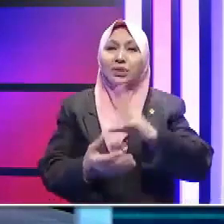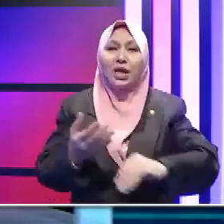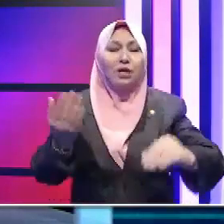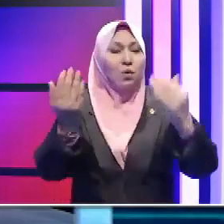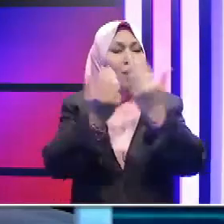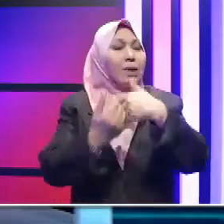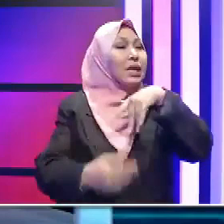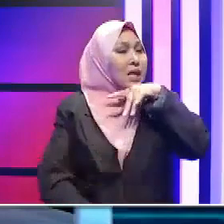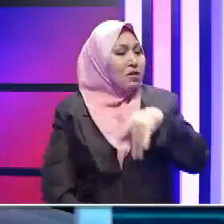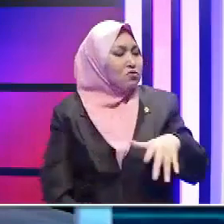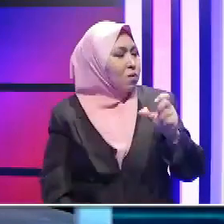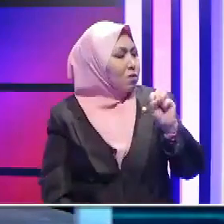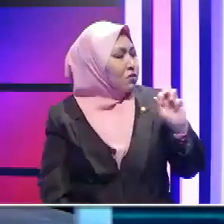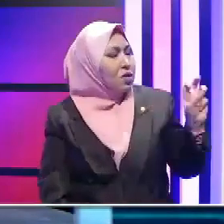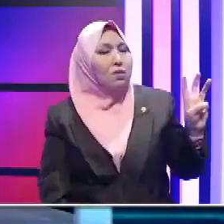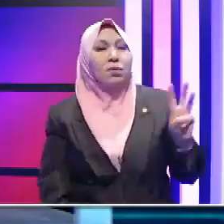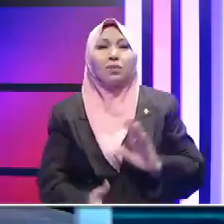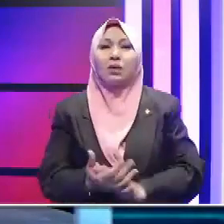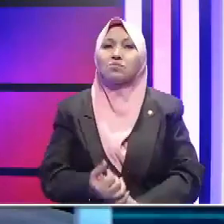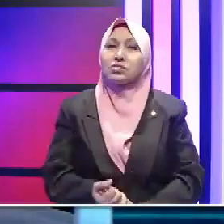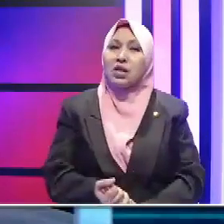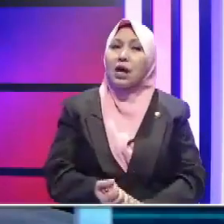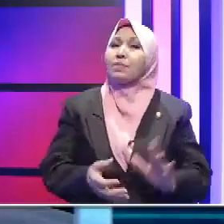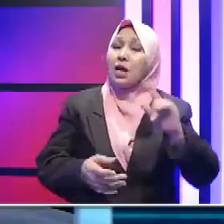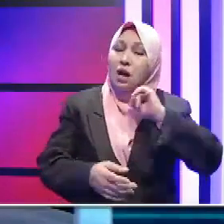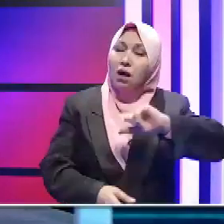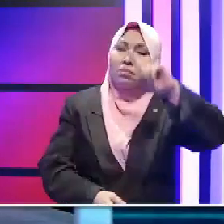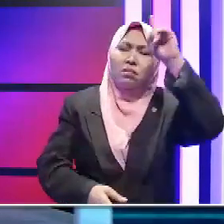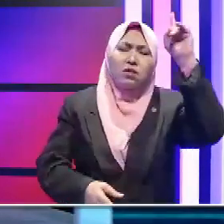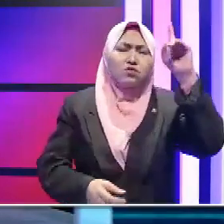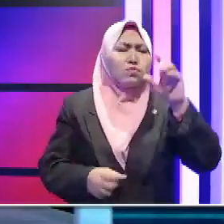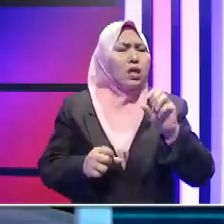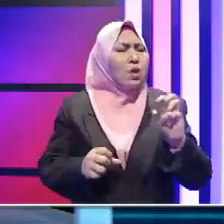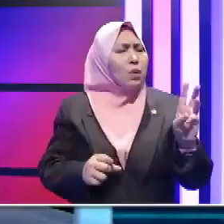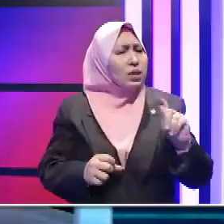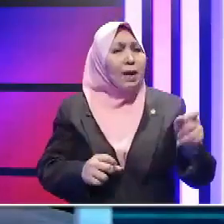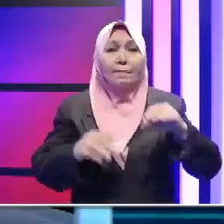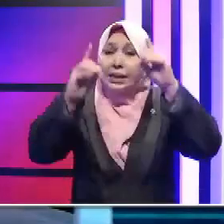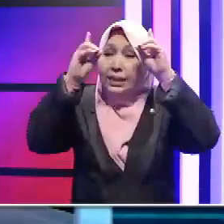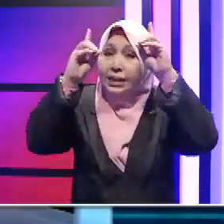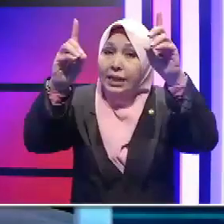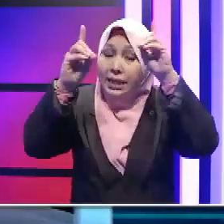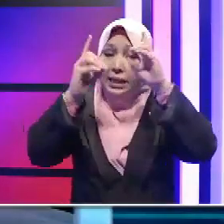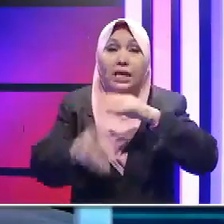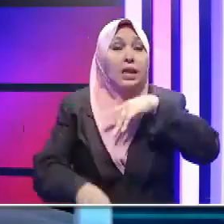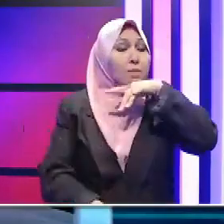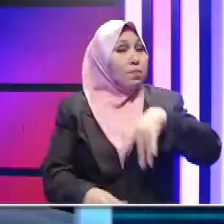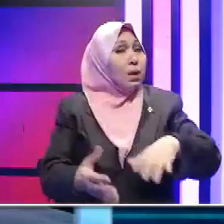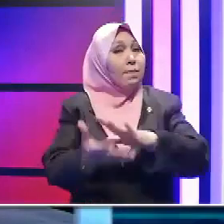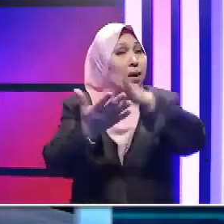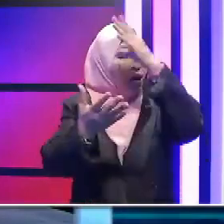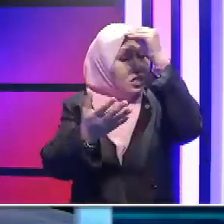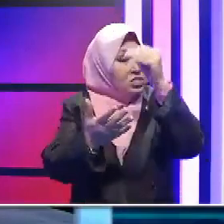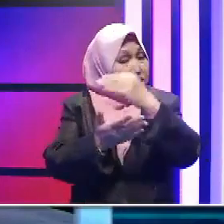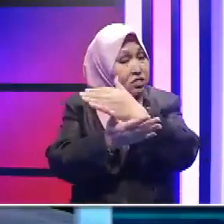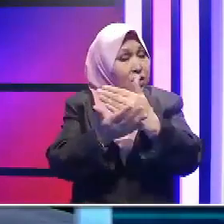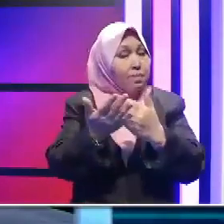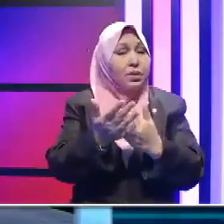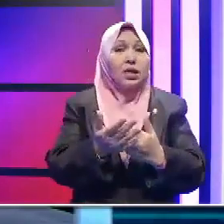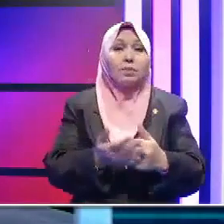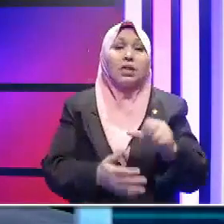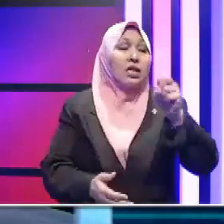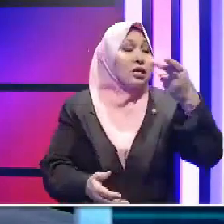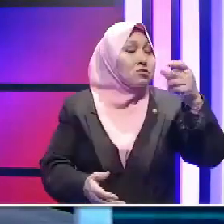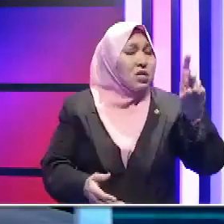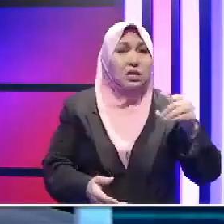ali gosok gigi wabarik wasallim Allah subhanahuwata'ala mendidik nabi untuk belajar sesuatu daripada sahitel Hut